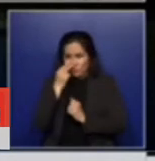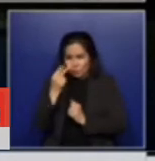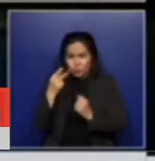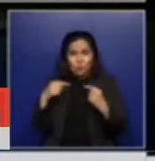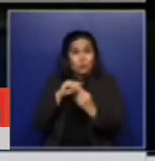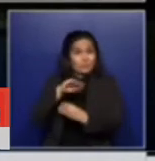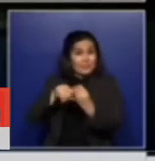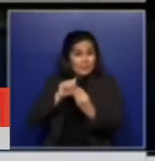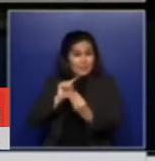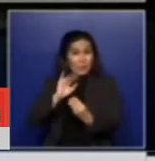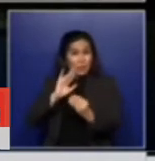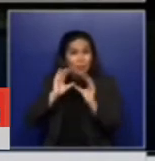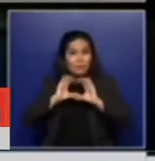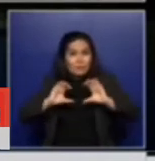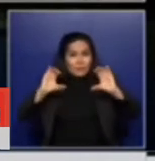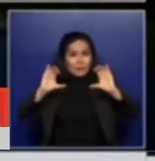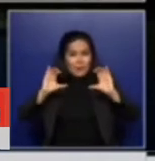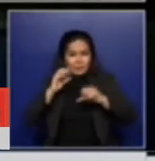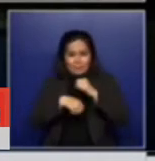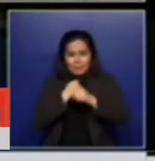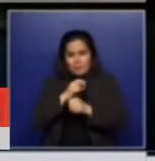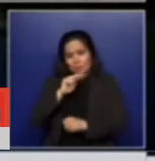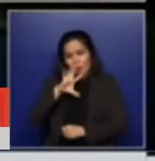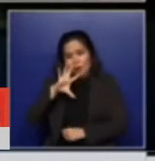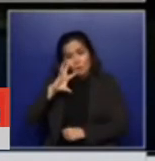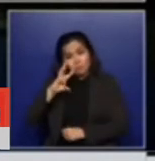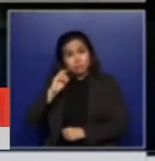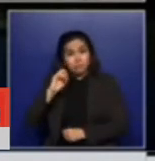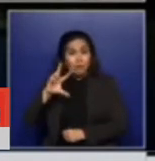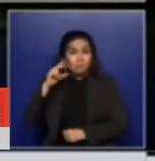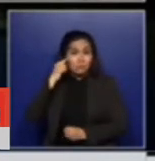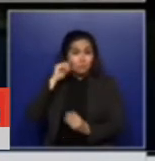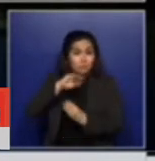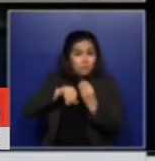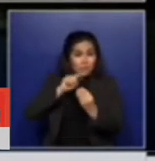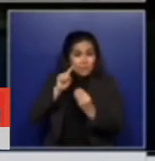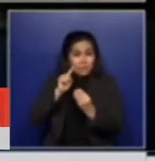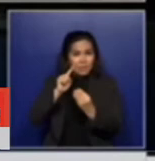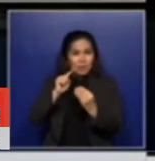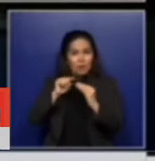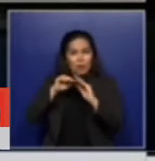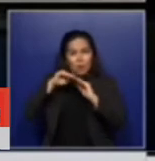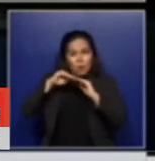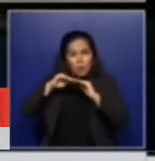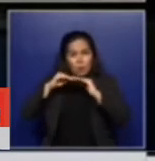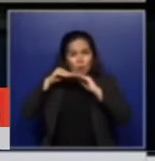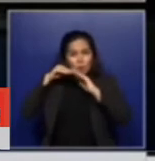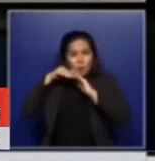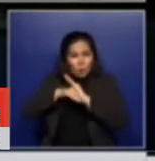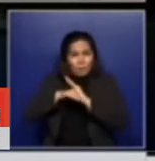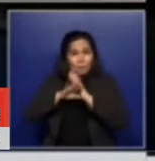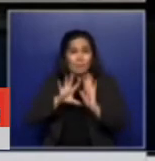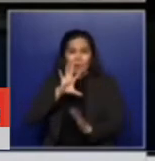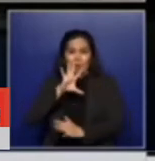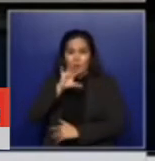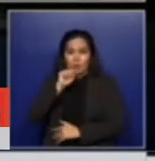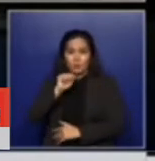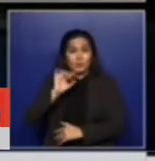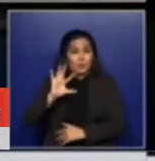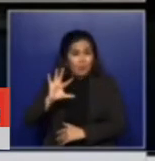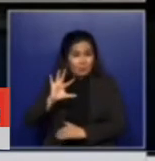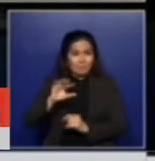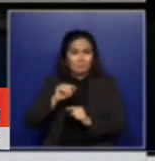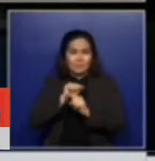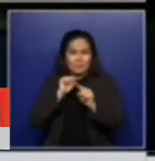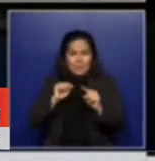ว่าเศรษฐกิจในปี2563เนี่ยจะปรับตัวลดลงประมาณร้อยละ 5.5 ซึ่งก็จะท